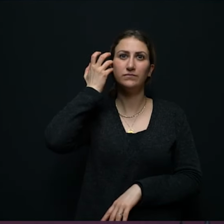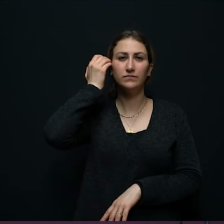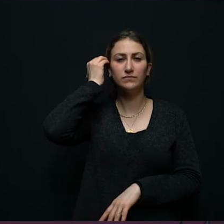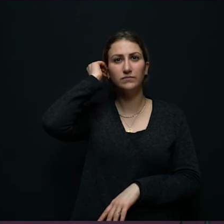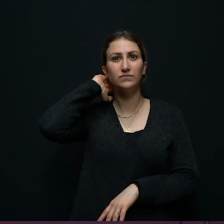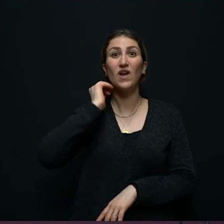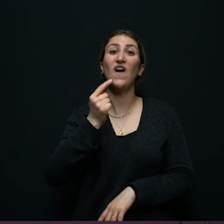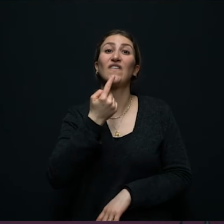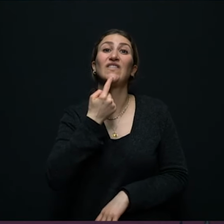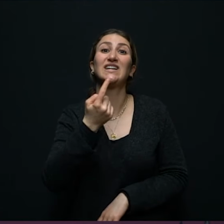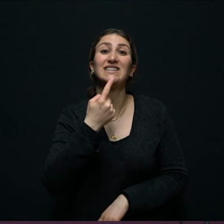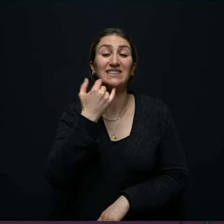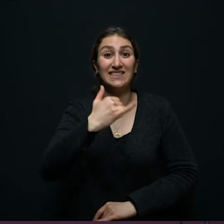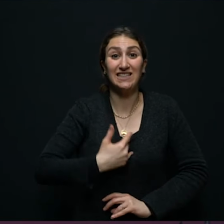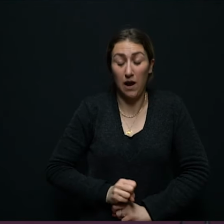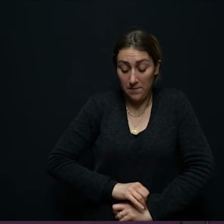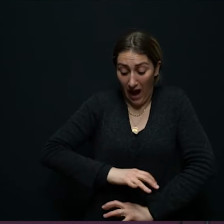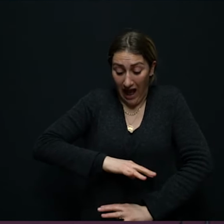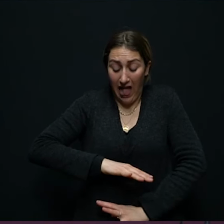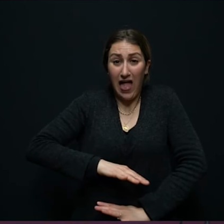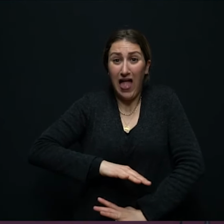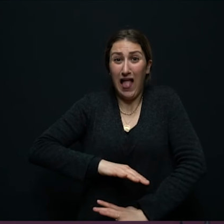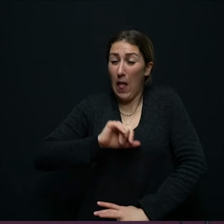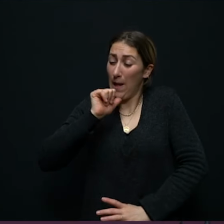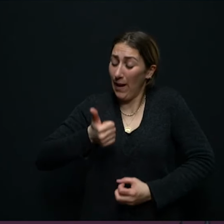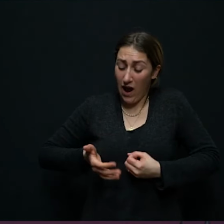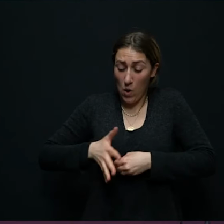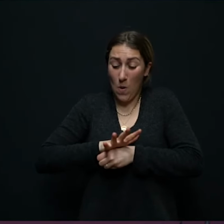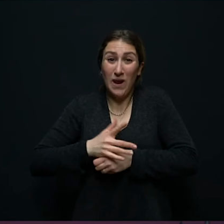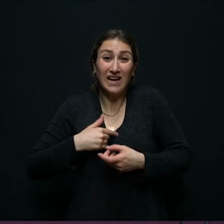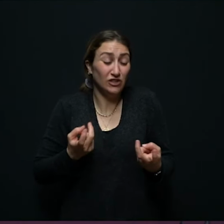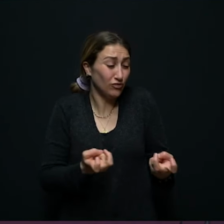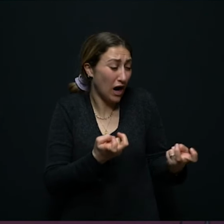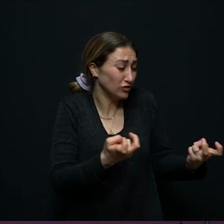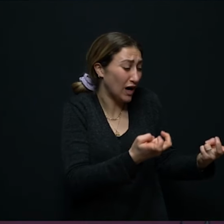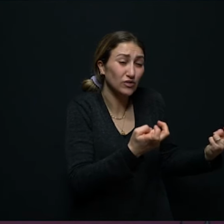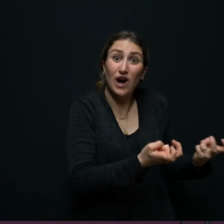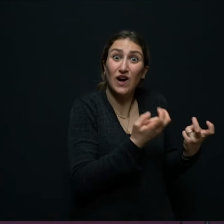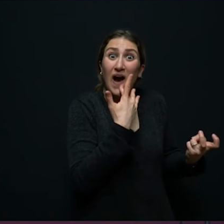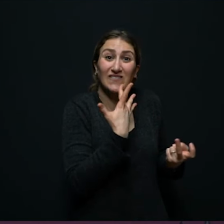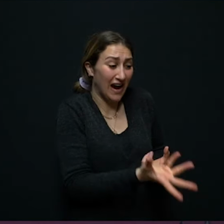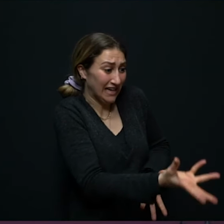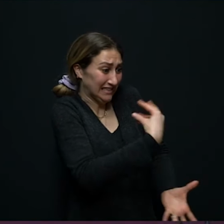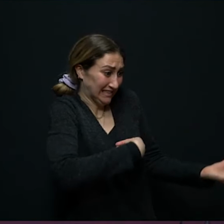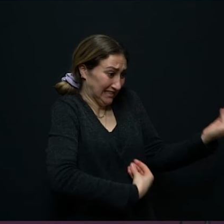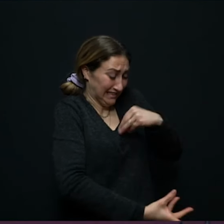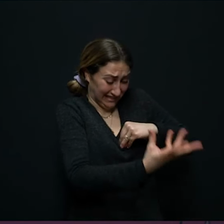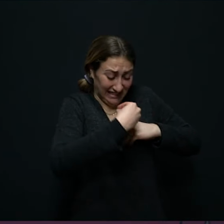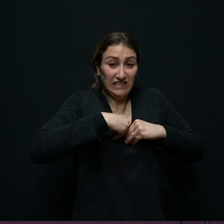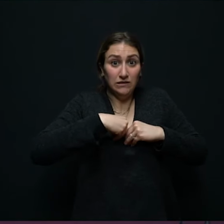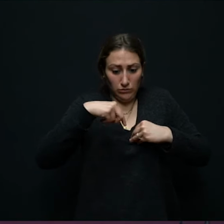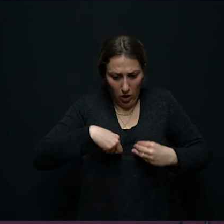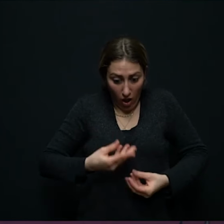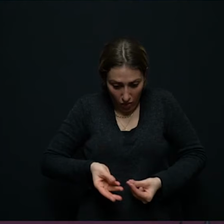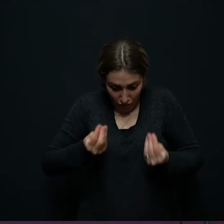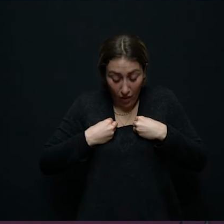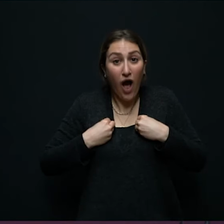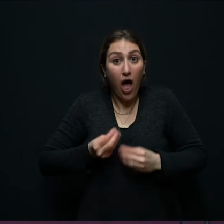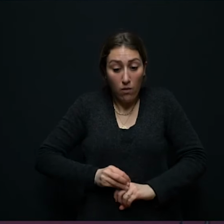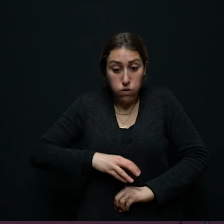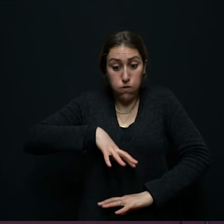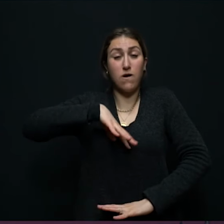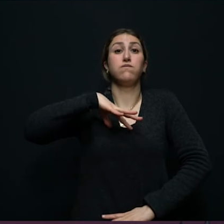mais vient édulcoré ce qu'on peut trouver en christ on peut trouver pleinement en christ la